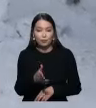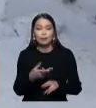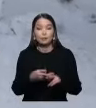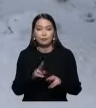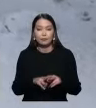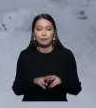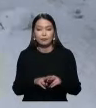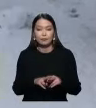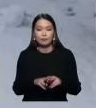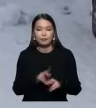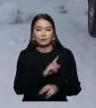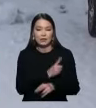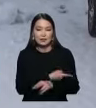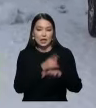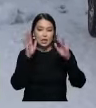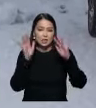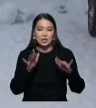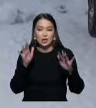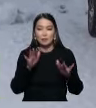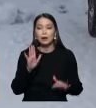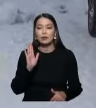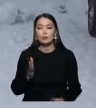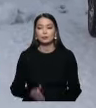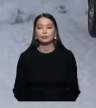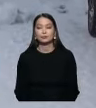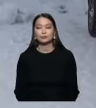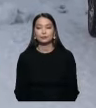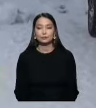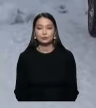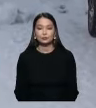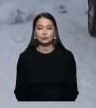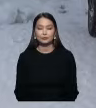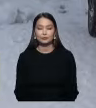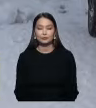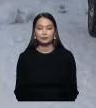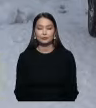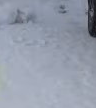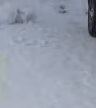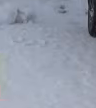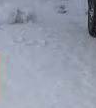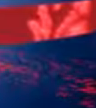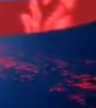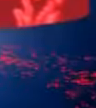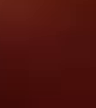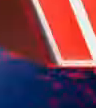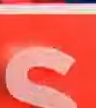накроют сильные снегопады. Ирина Якунина, Ринат Джумагулов, Астана Таймс, Восточный Казахстан.